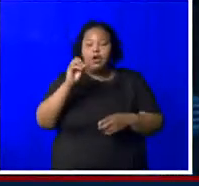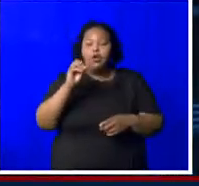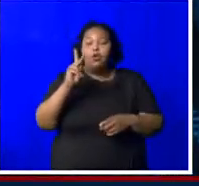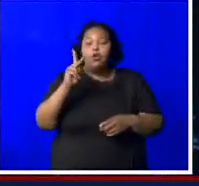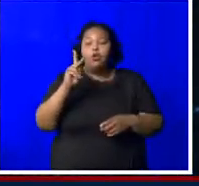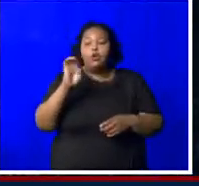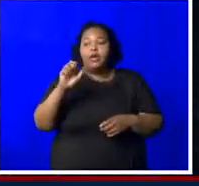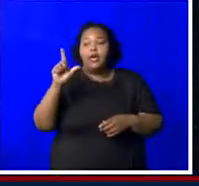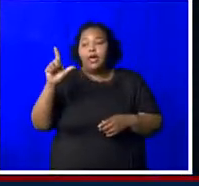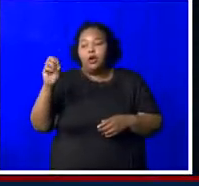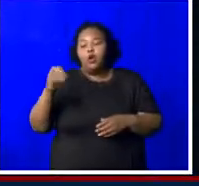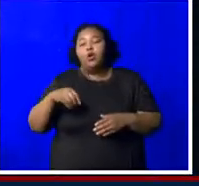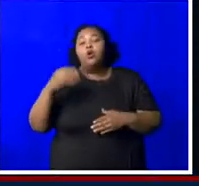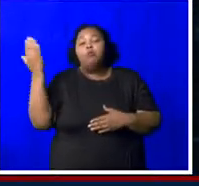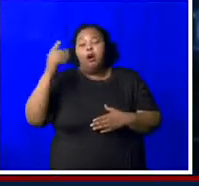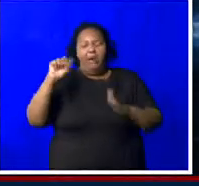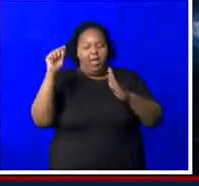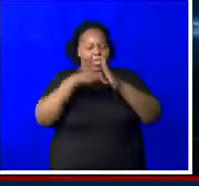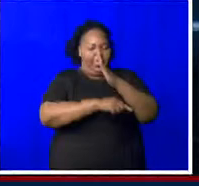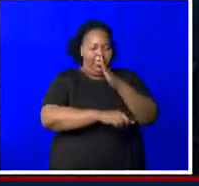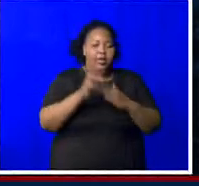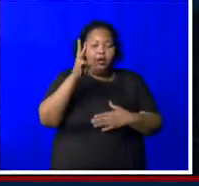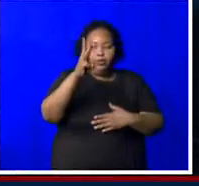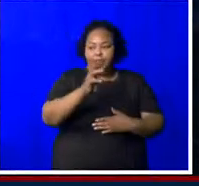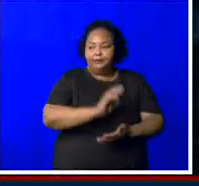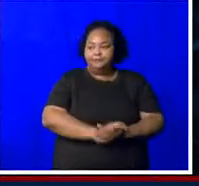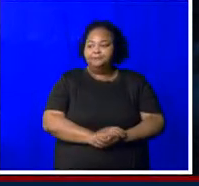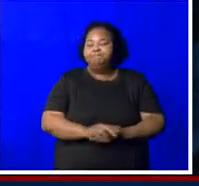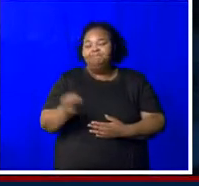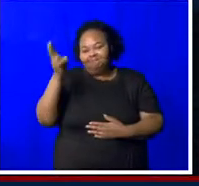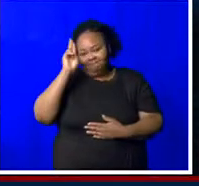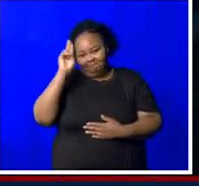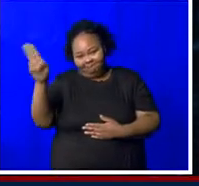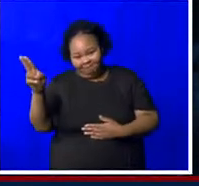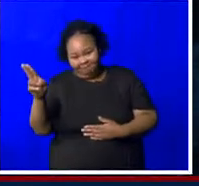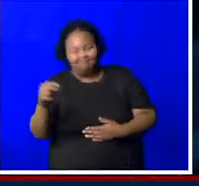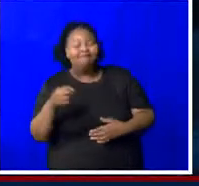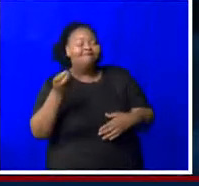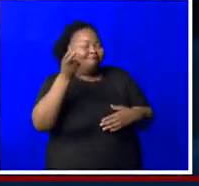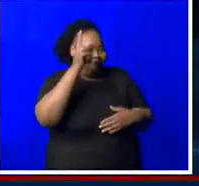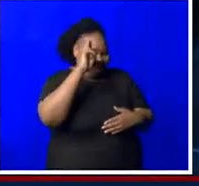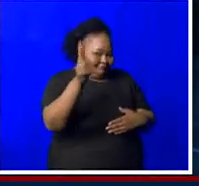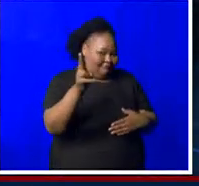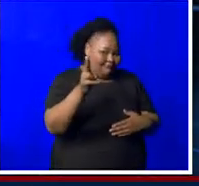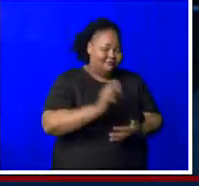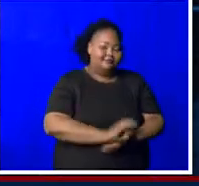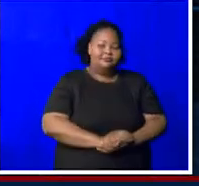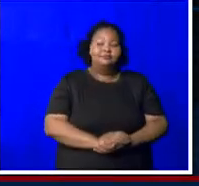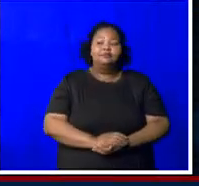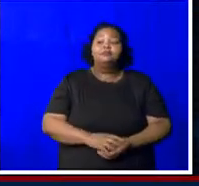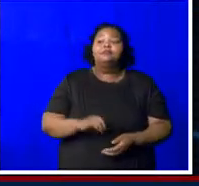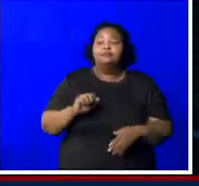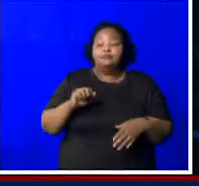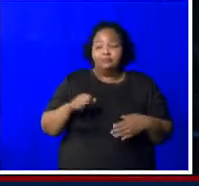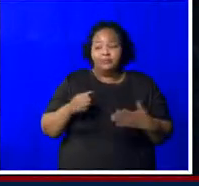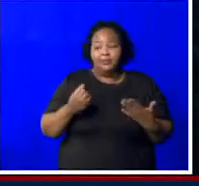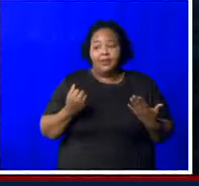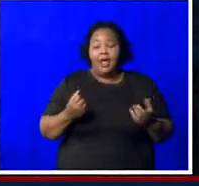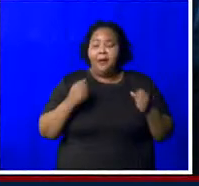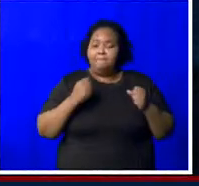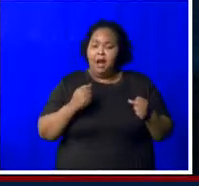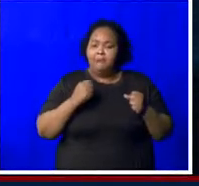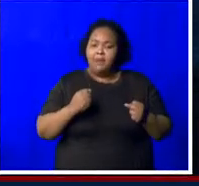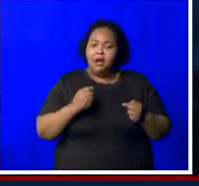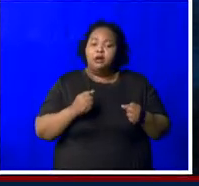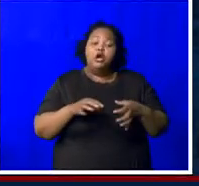Siyavusela kuwebsakati naso sonke sive semaswati. Dokotela engabe vele ngumuphi lo mthwalo